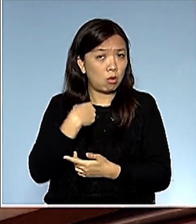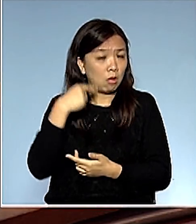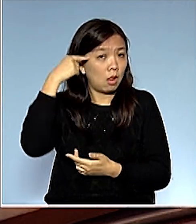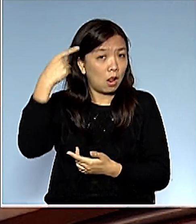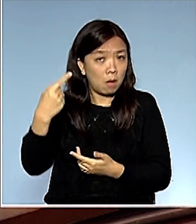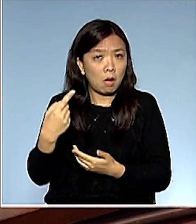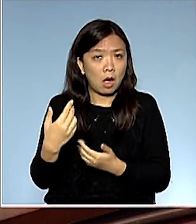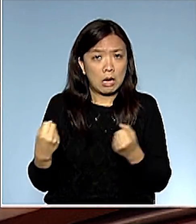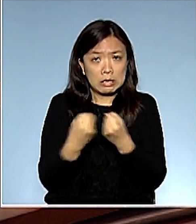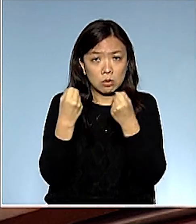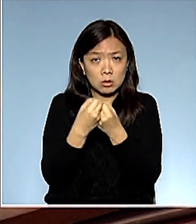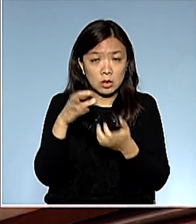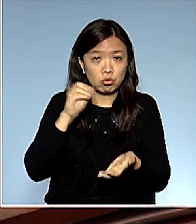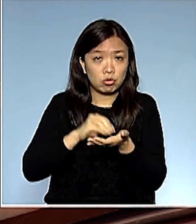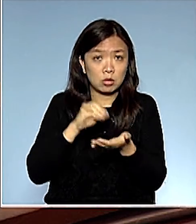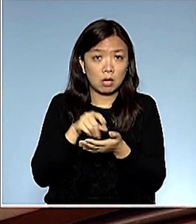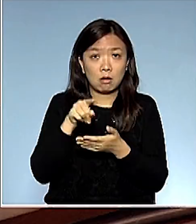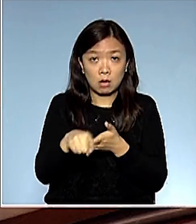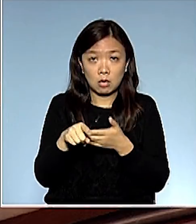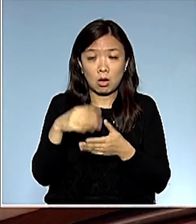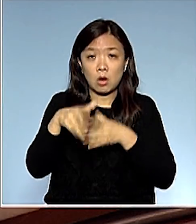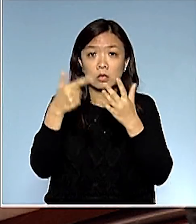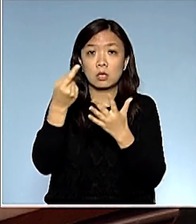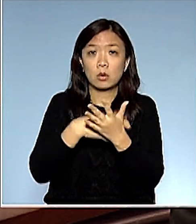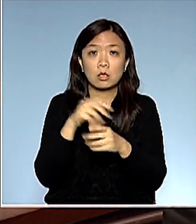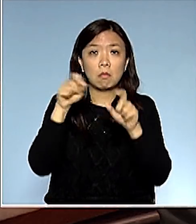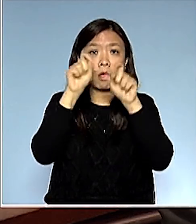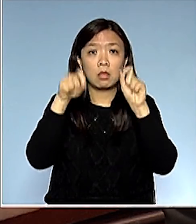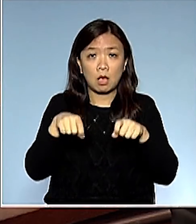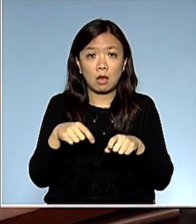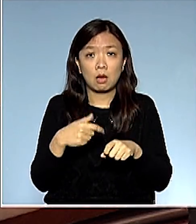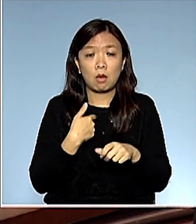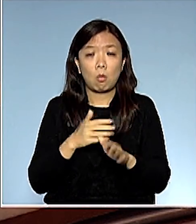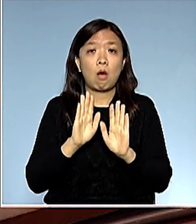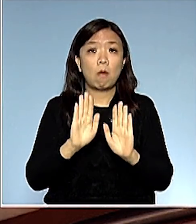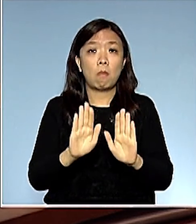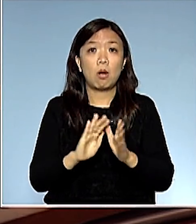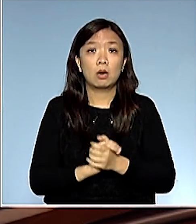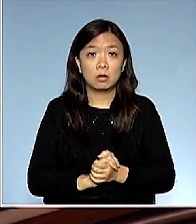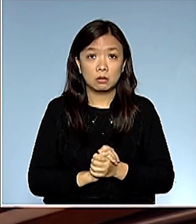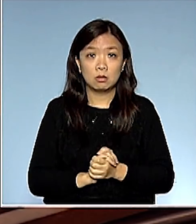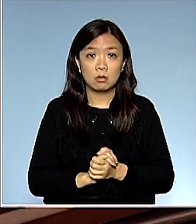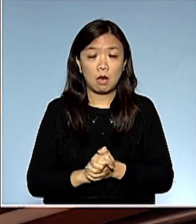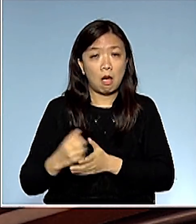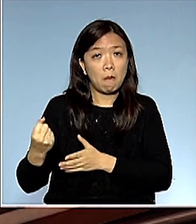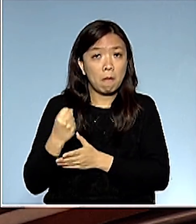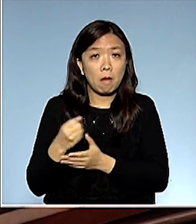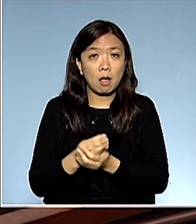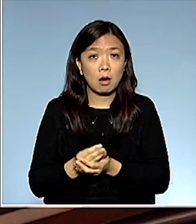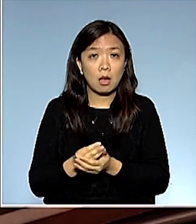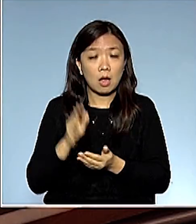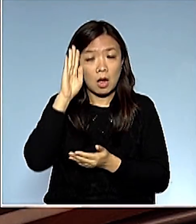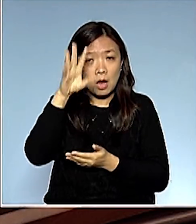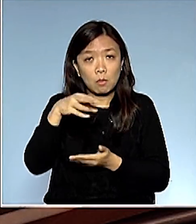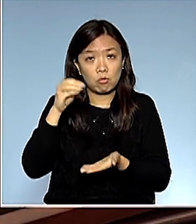定的這個議事規則的規程的問題先，因為我只是幫你呢，是給一些力呢，希望你呢可以作出決定，